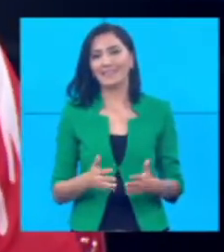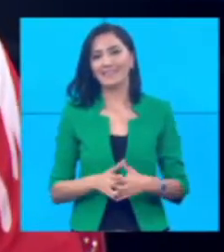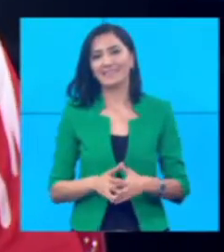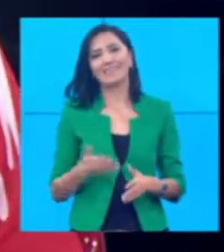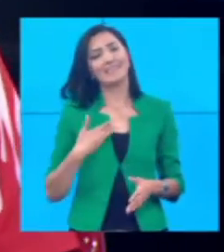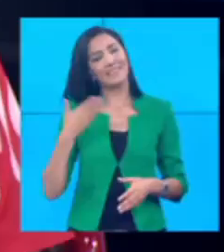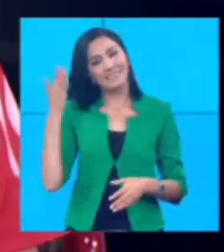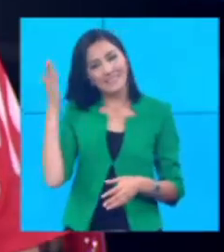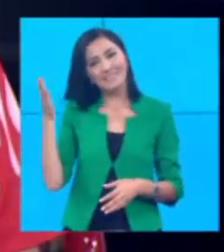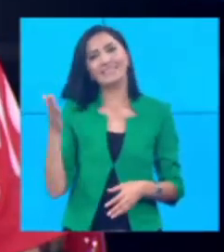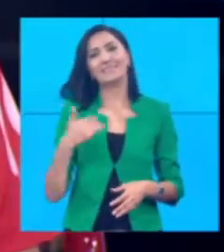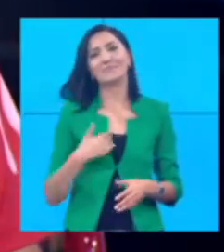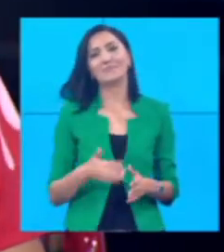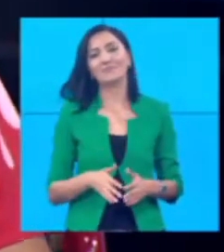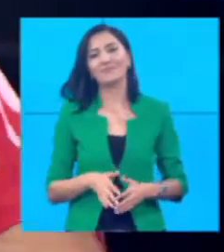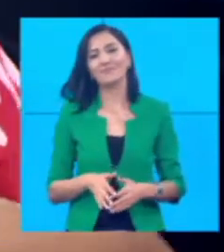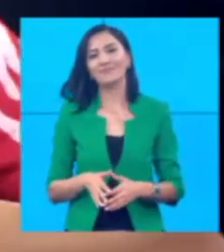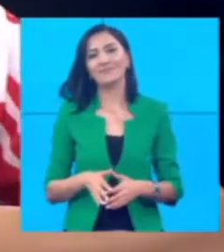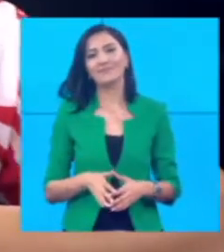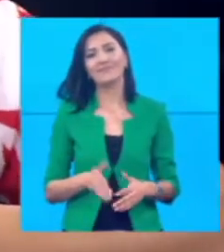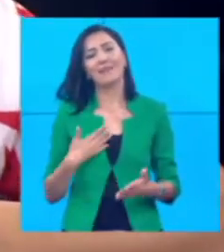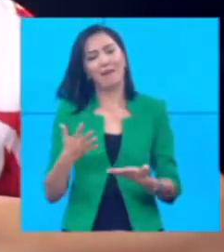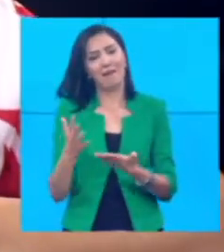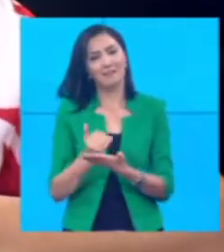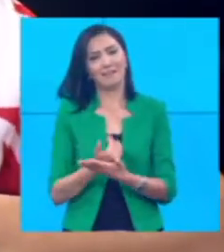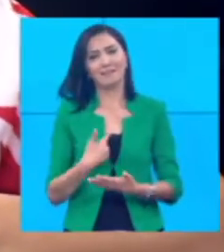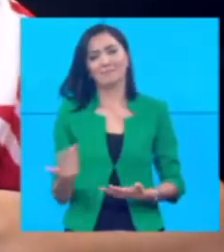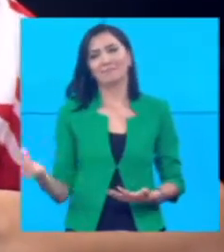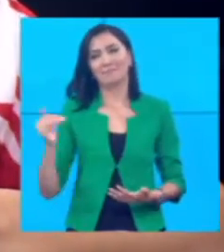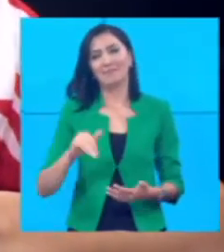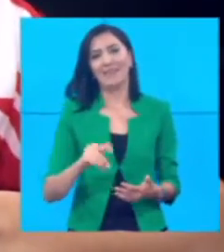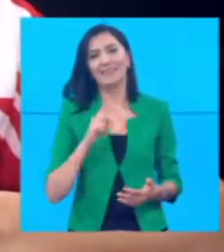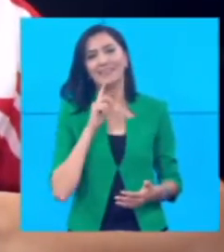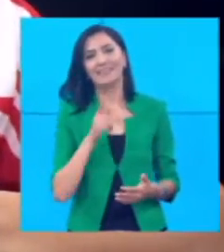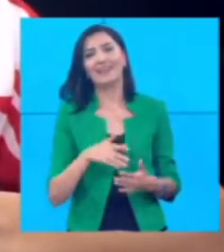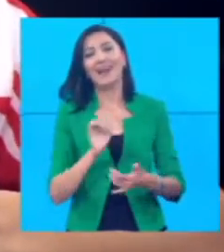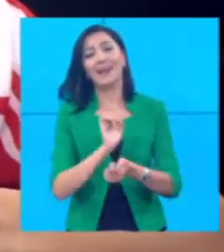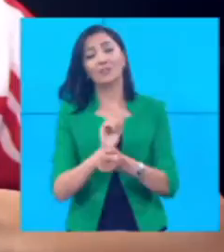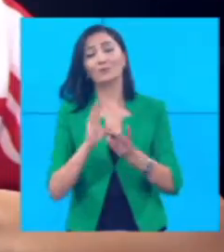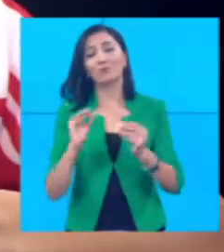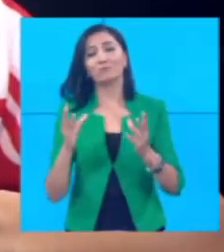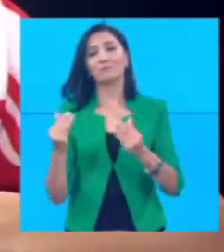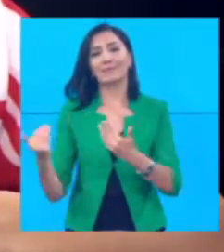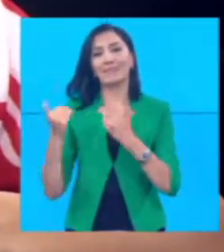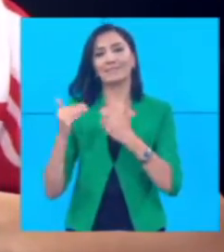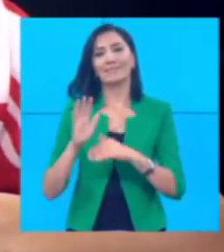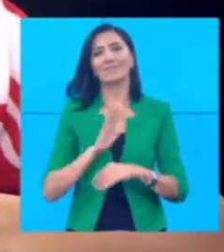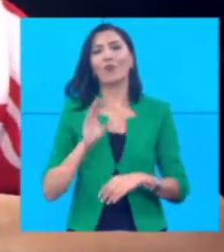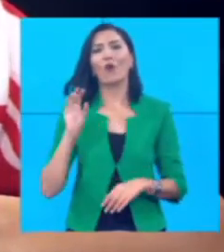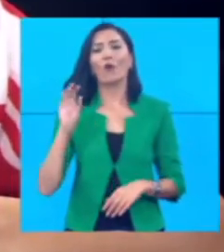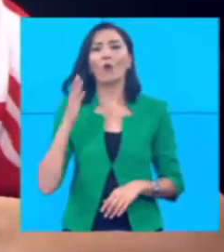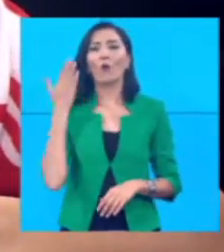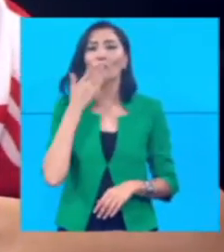öyle gittim. Öyle kazandım yani. Geldin. Evet, rekamı ailem büyük. De çok destekledi.